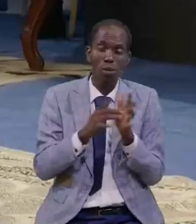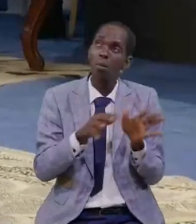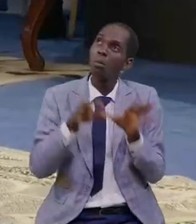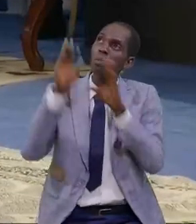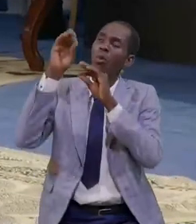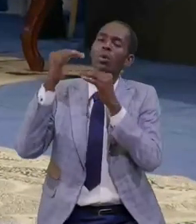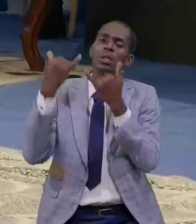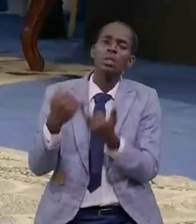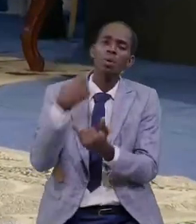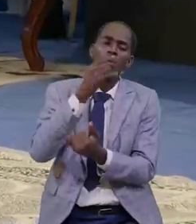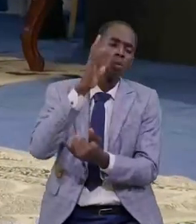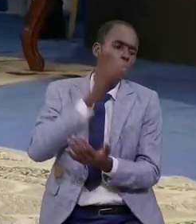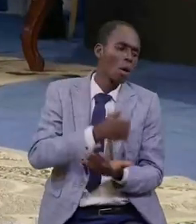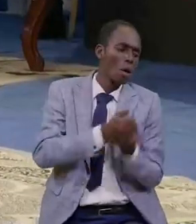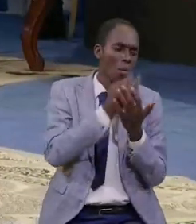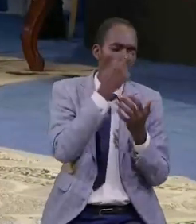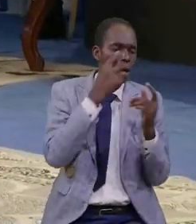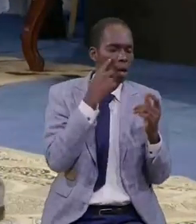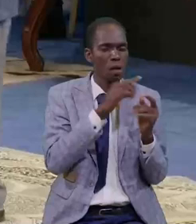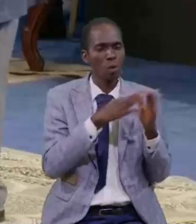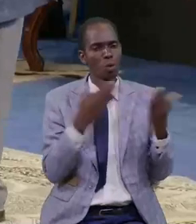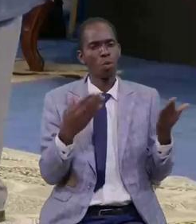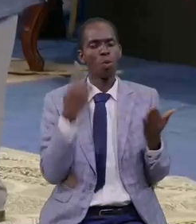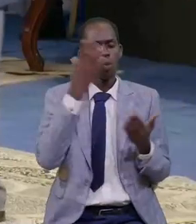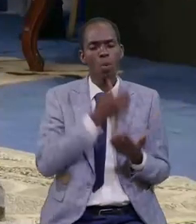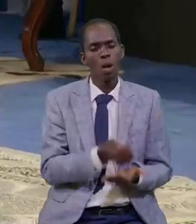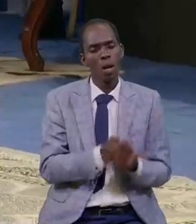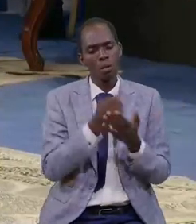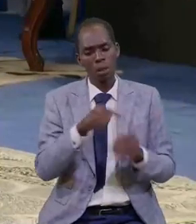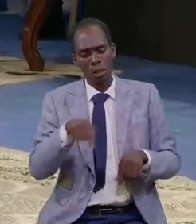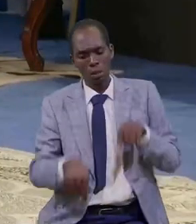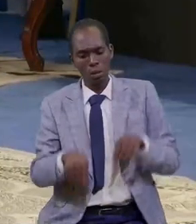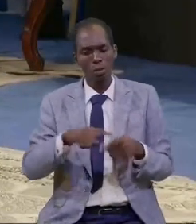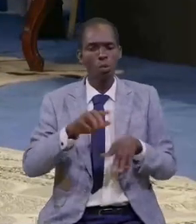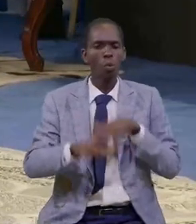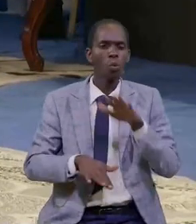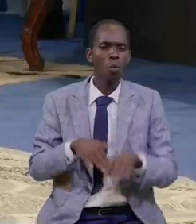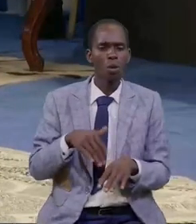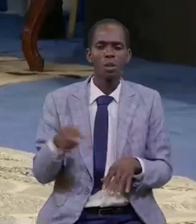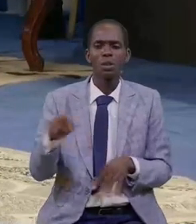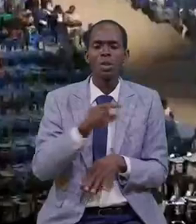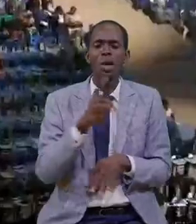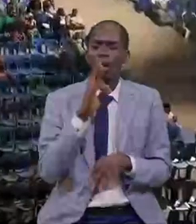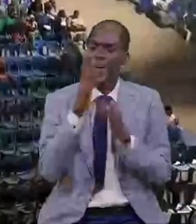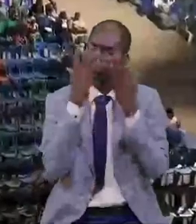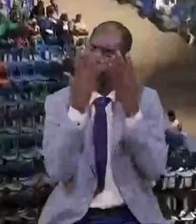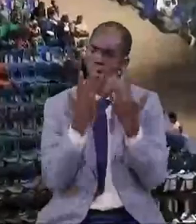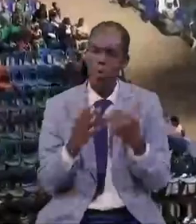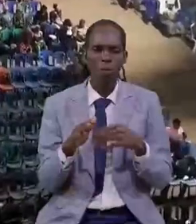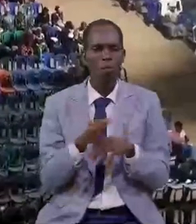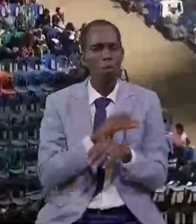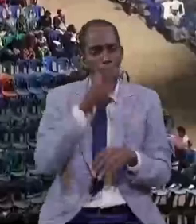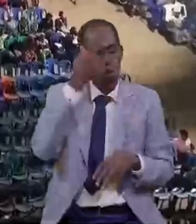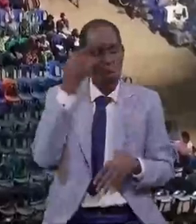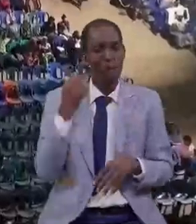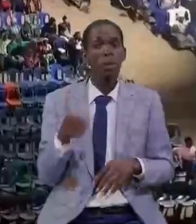demandait qui va faire marcher les paralytiques après son départ ils étaient attristés parce que même s'ils avaient la paix dans leur